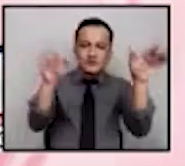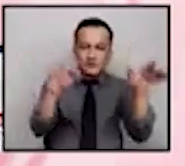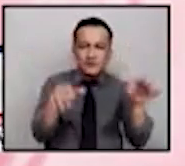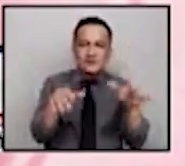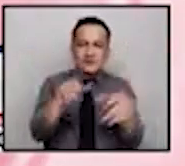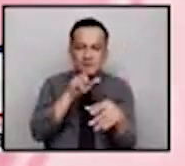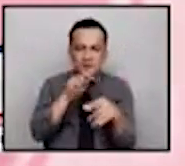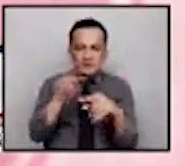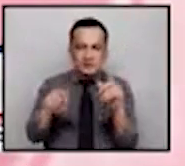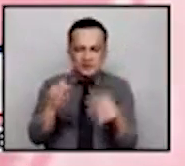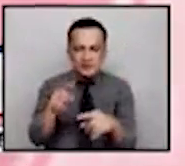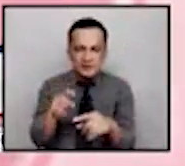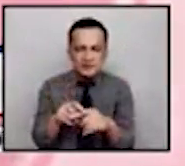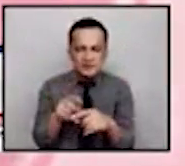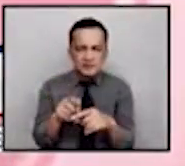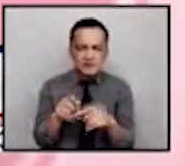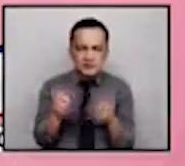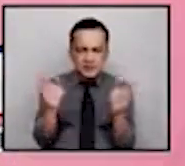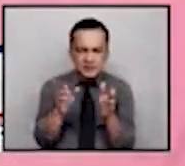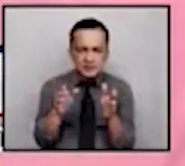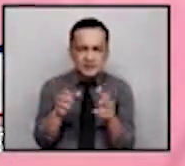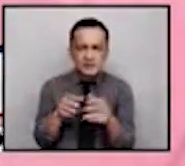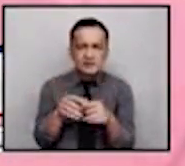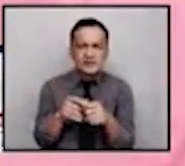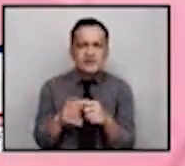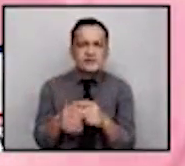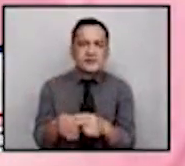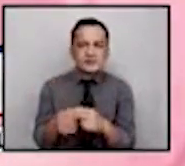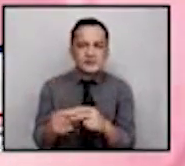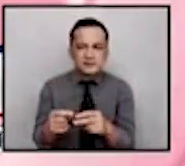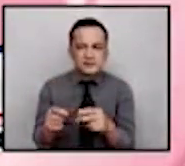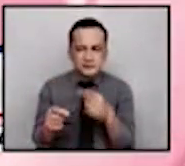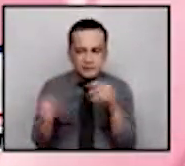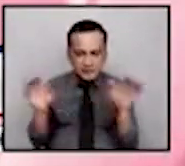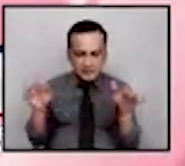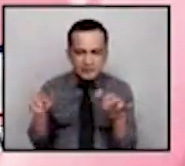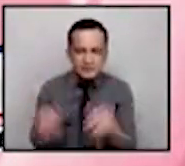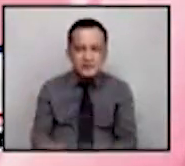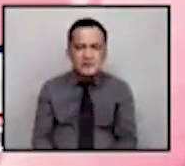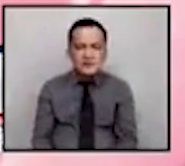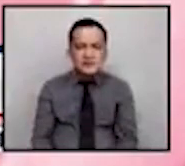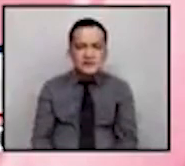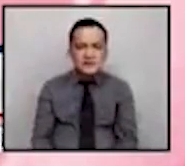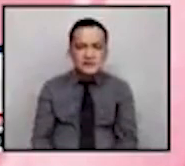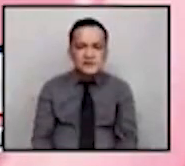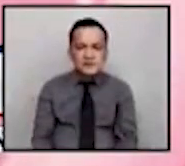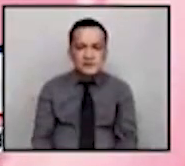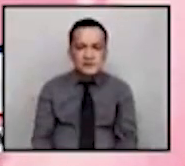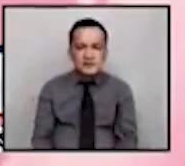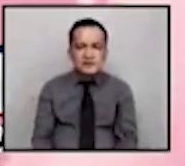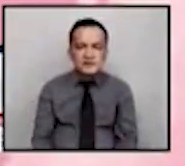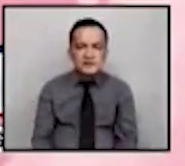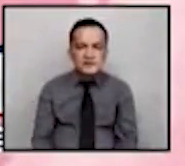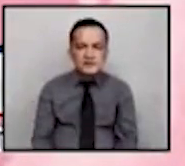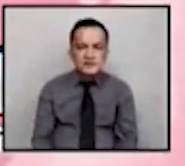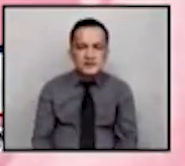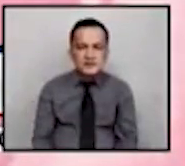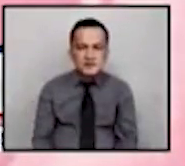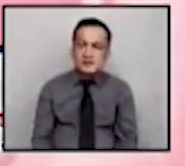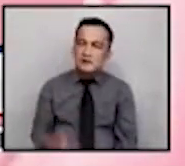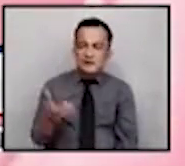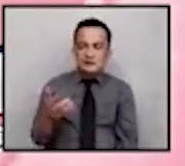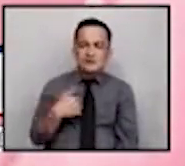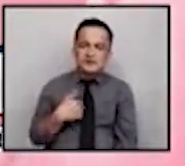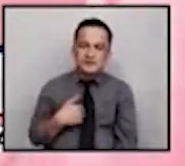mga maliliit na mga... San Cunyur. Sana hilig siya. Makatin. Alves. Yan po. Kaya nakahilig.